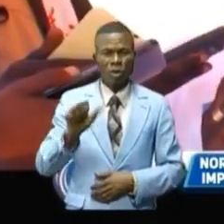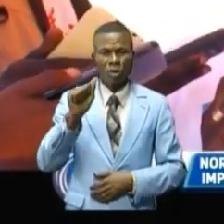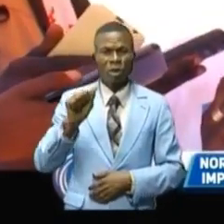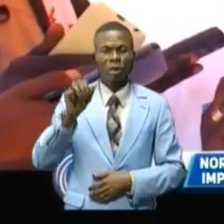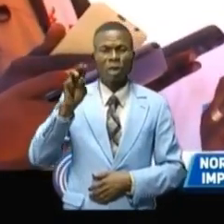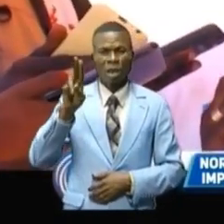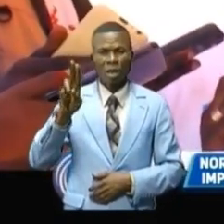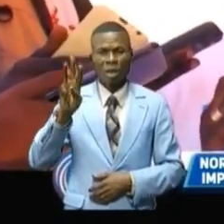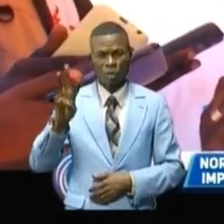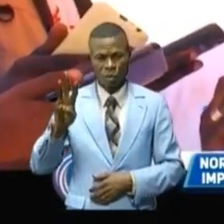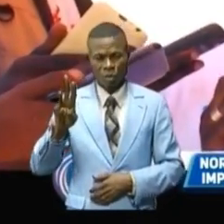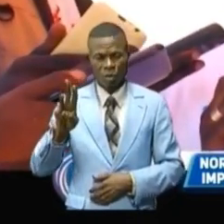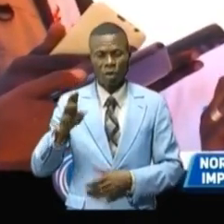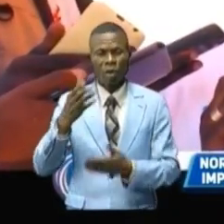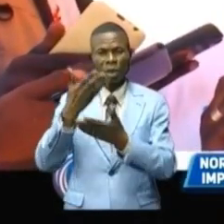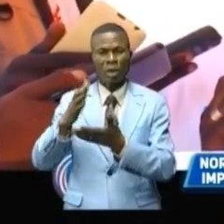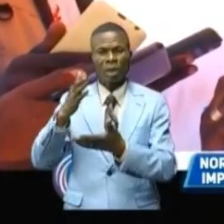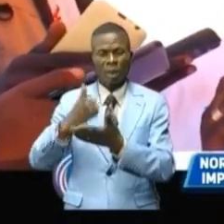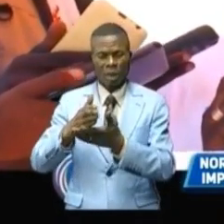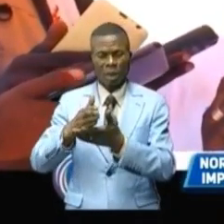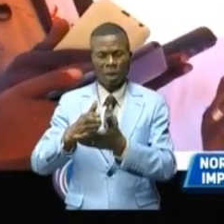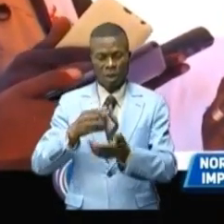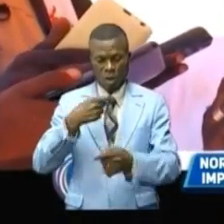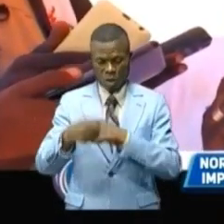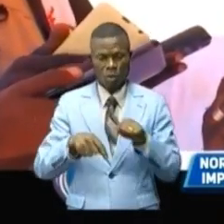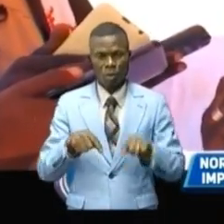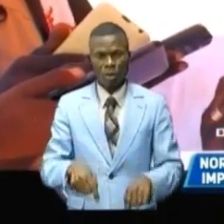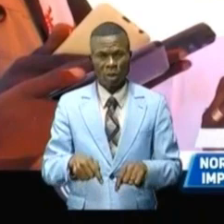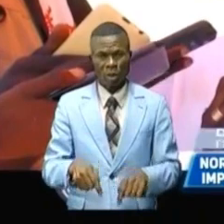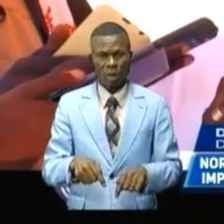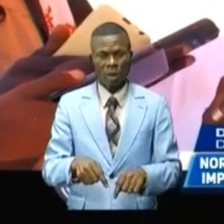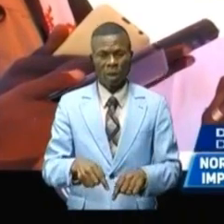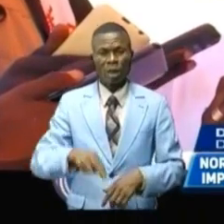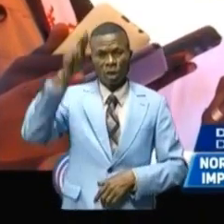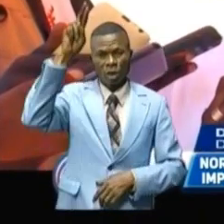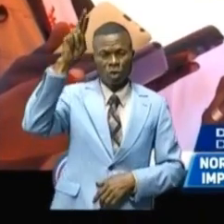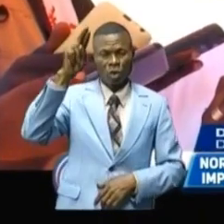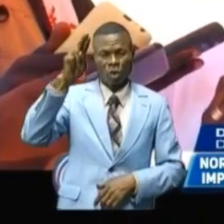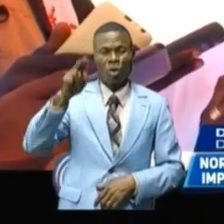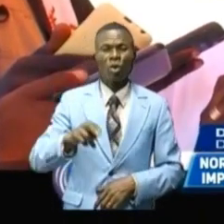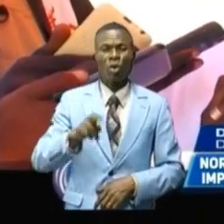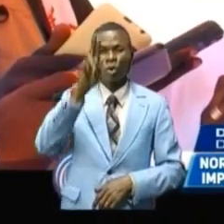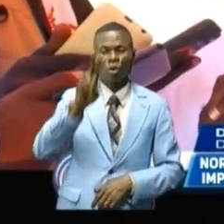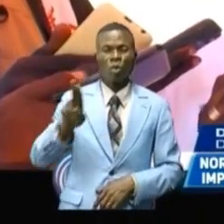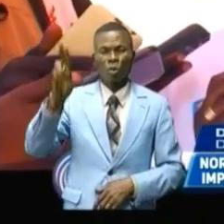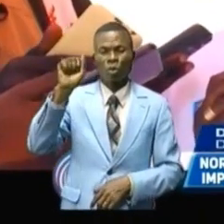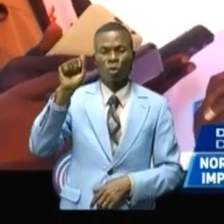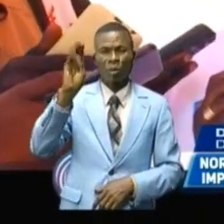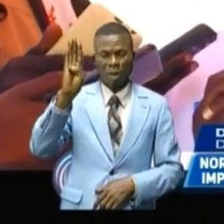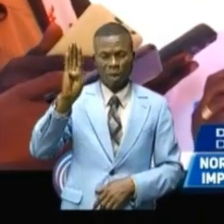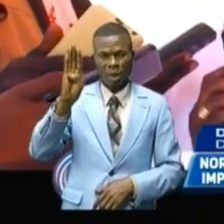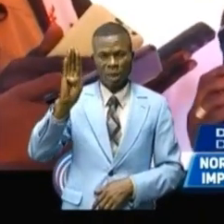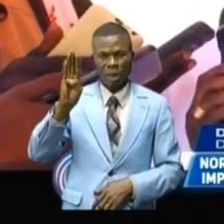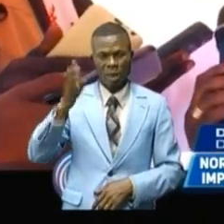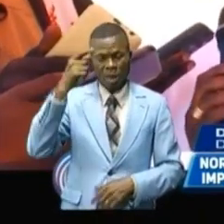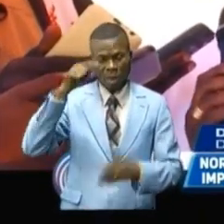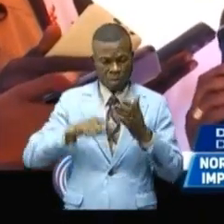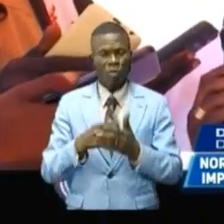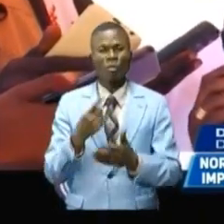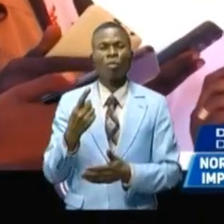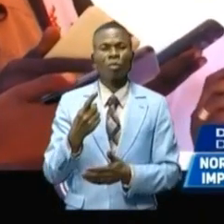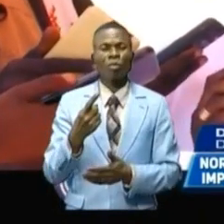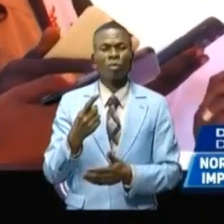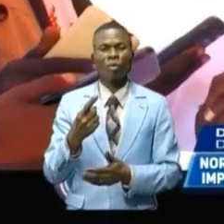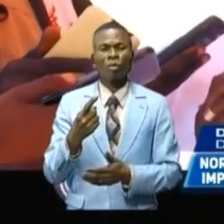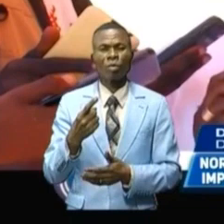La campagne de moustiquaires que nous lançons aujourd'hui dans le nord Oubangui est sans précédent. Pour la toute première